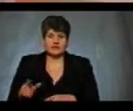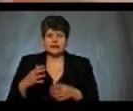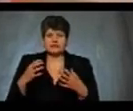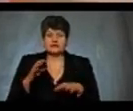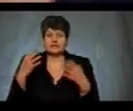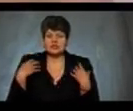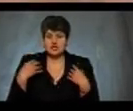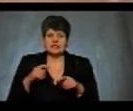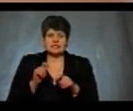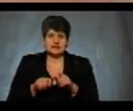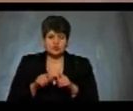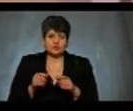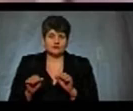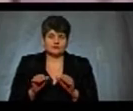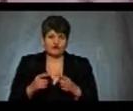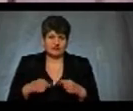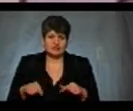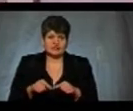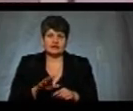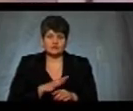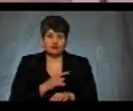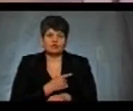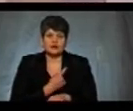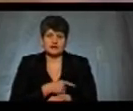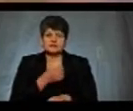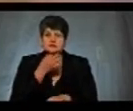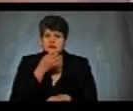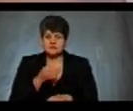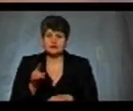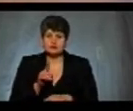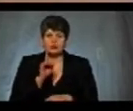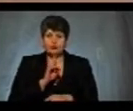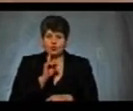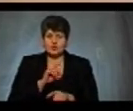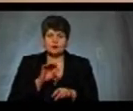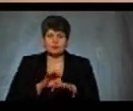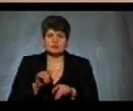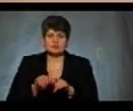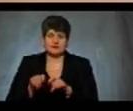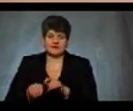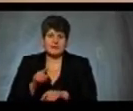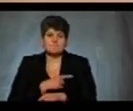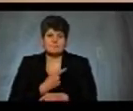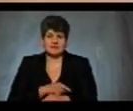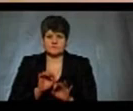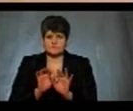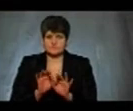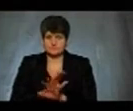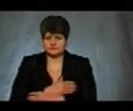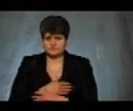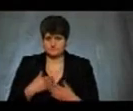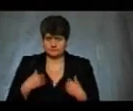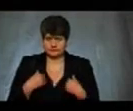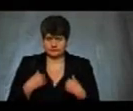відділу Тернополя Богдан Гульман, який перебував у лікарні, повідомив, що допоки тривають слідчі дії, медики не коментуватимуть.